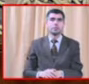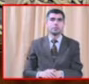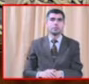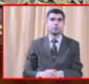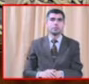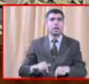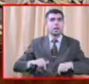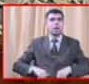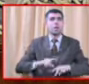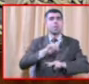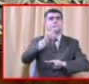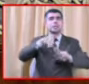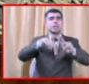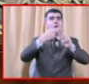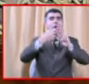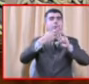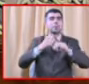كلمة السيد الوزير.